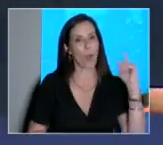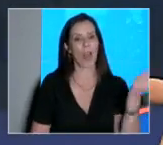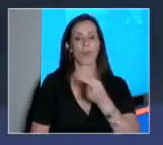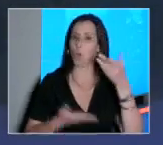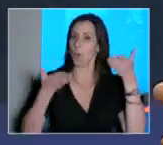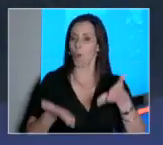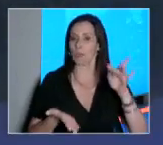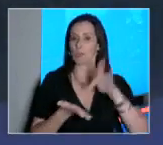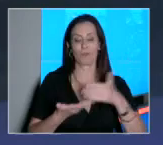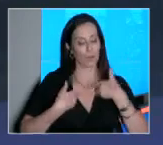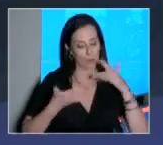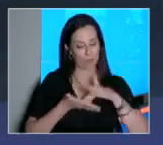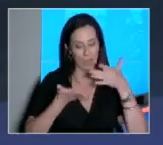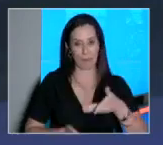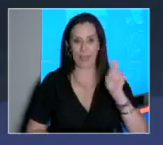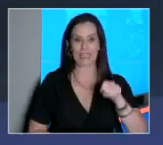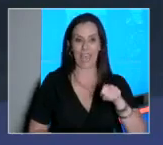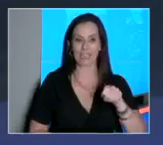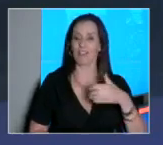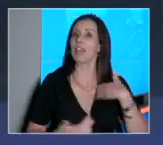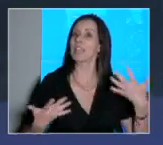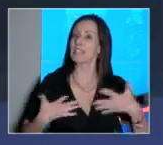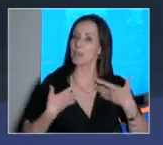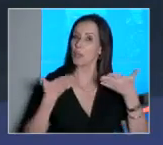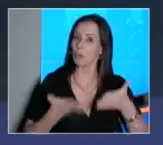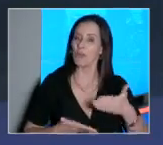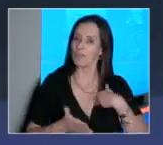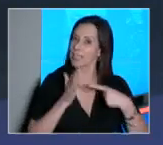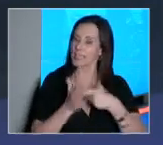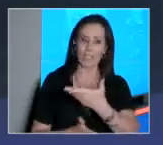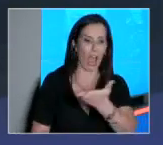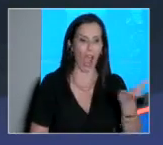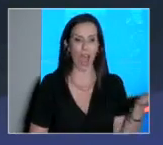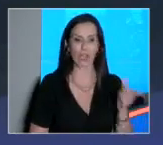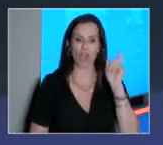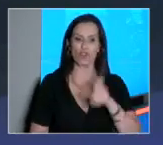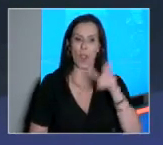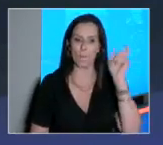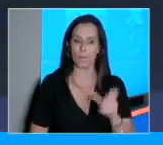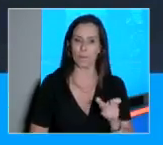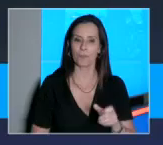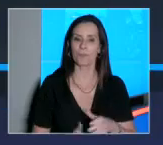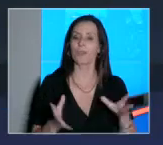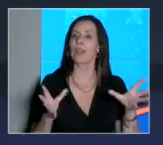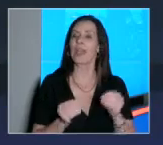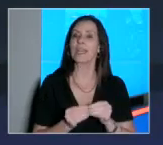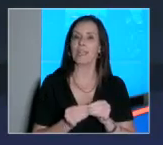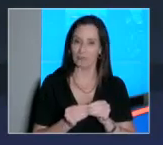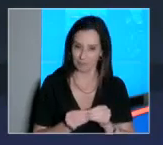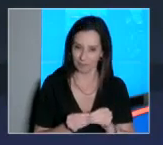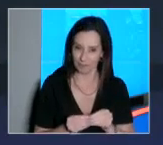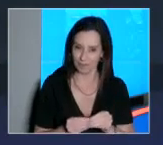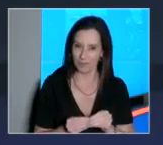פה נמצאת ואנחנו יושבים בה בכנסת. אני שמח להיות פה ואני אציג לכם את האנשים שיושבים איתי הערב. איתי מצד